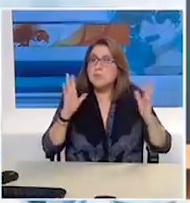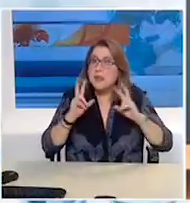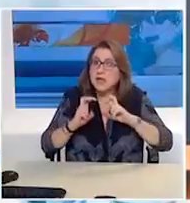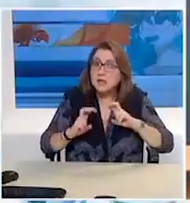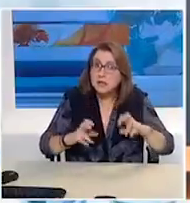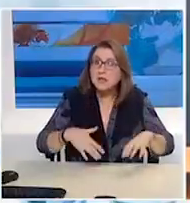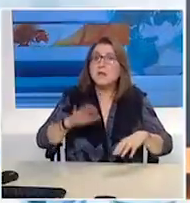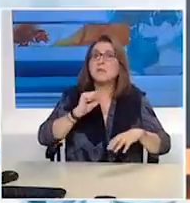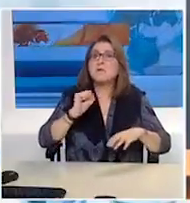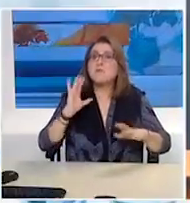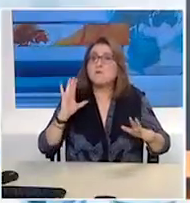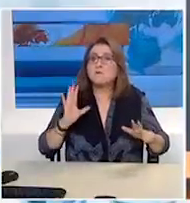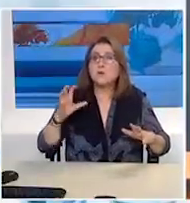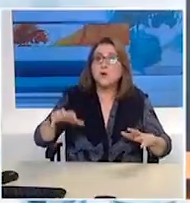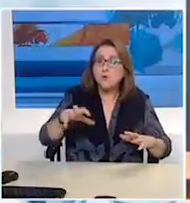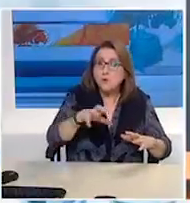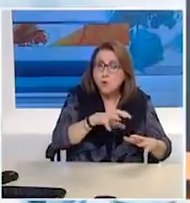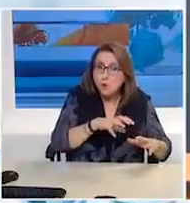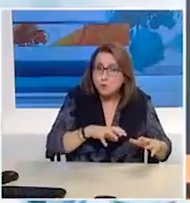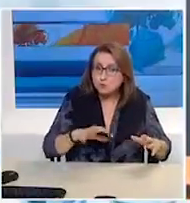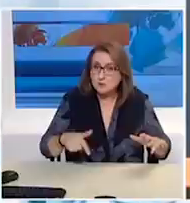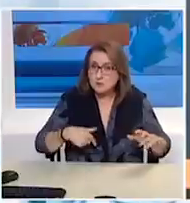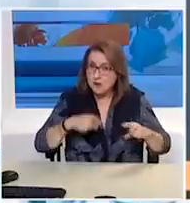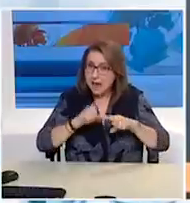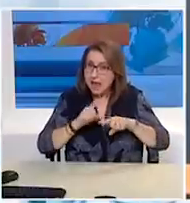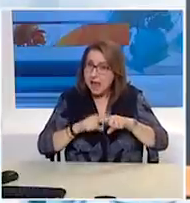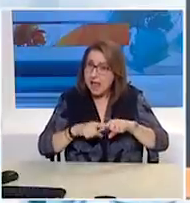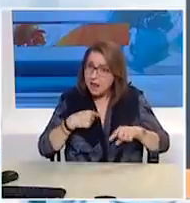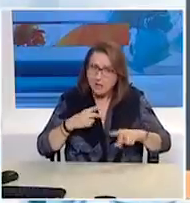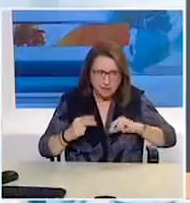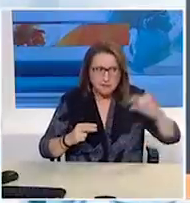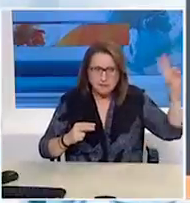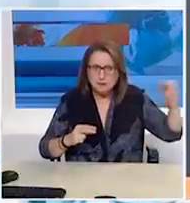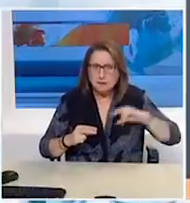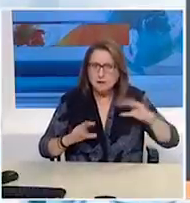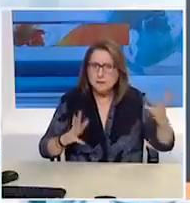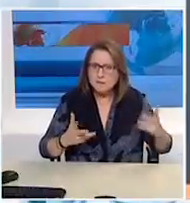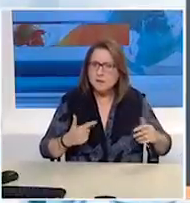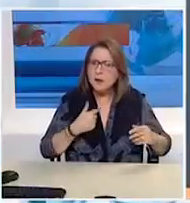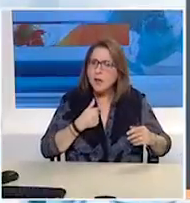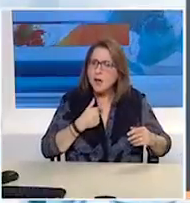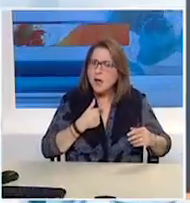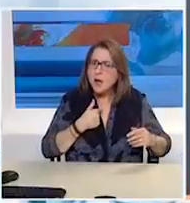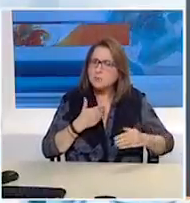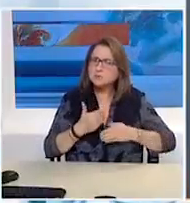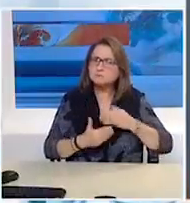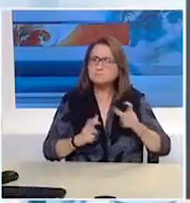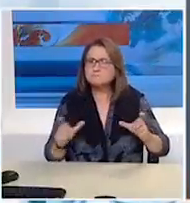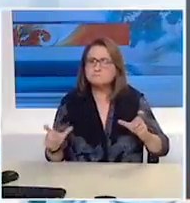προσώπου σε δημόσιους χώρους. Πιστεύετε πως και η Ελλάδα λόγω του χαμηλού αριθμού κρουσμάτων θα μπορούσε να προβεί σε μια παρόμοια